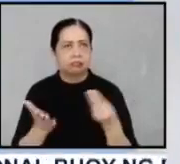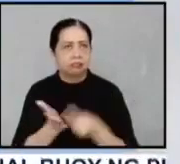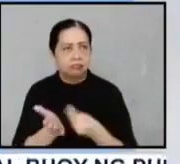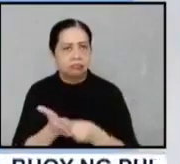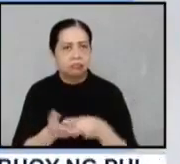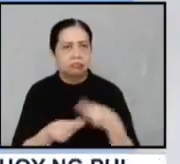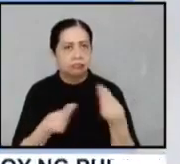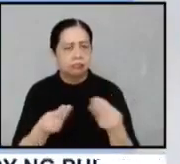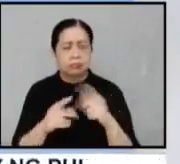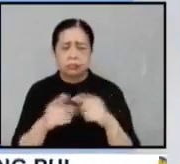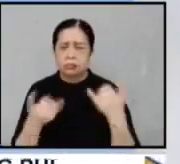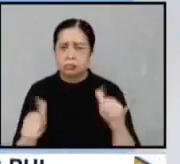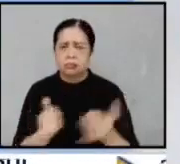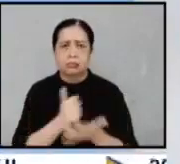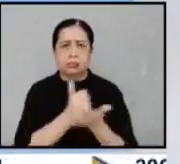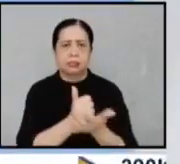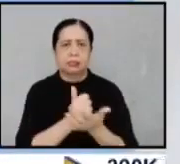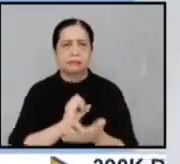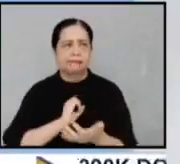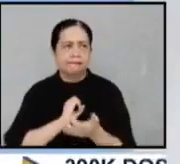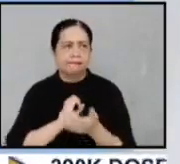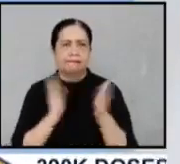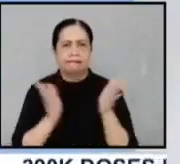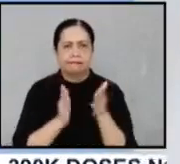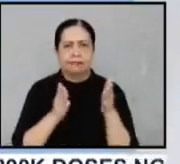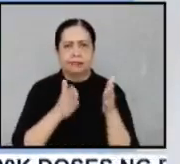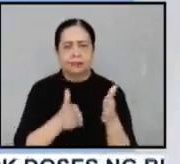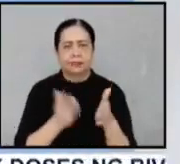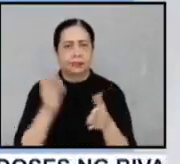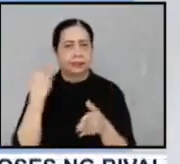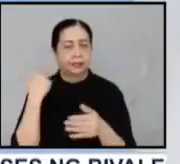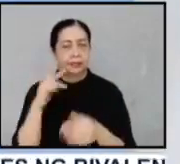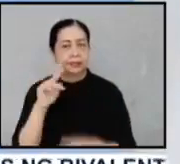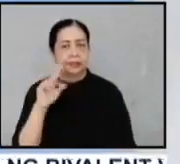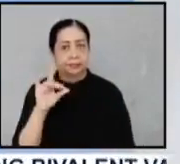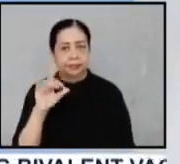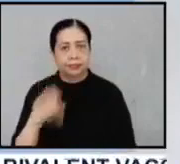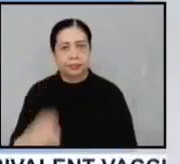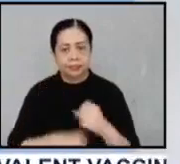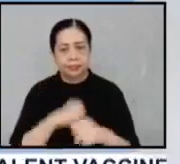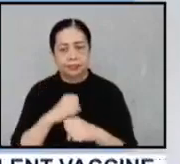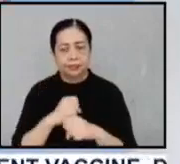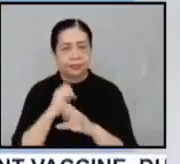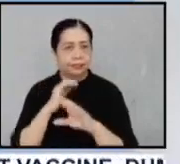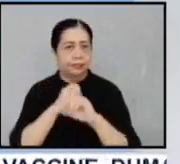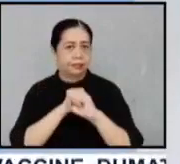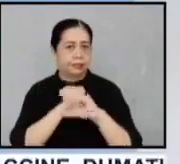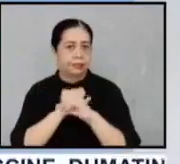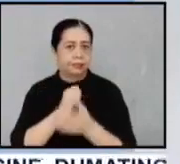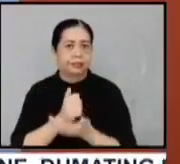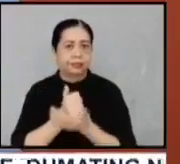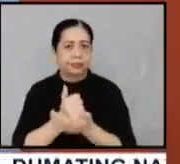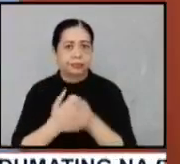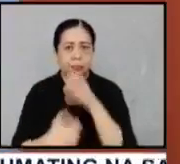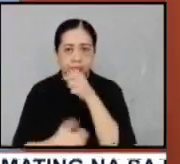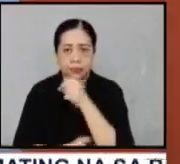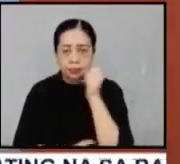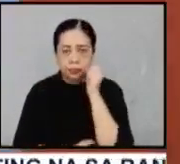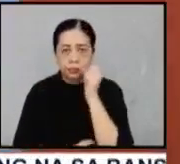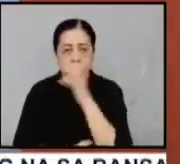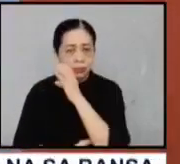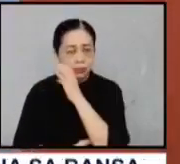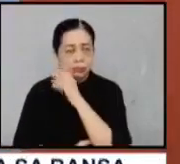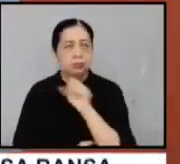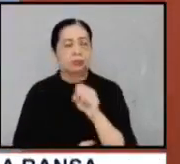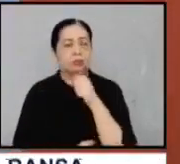help others in our own little way. So for the past 38 years, ang pinaka-advocacy is to help elderly. Tama po ba? Yes, yes. Wow. To make